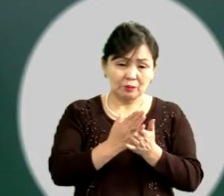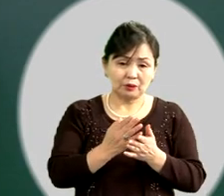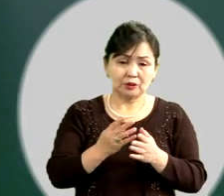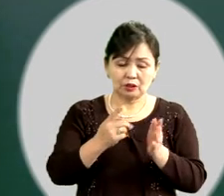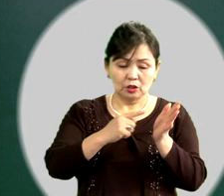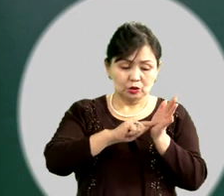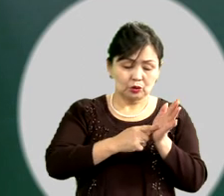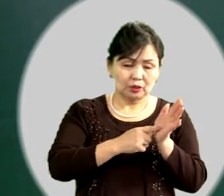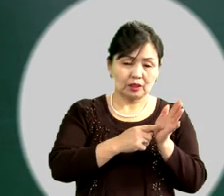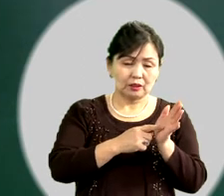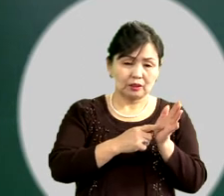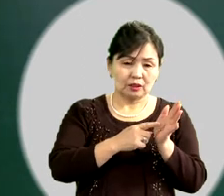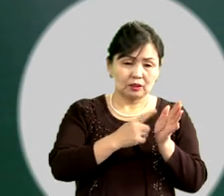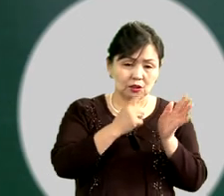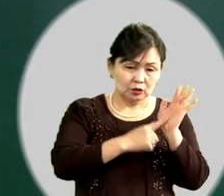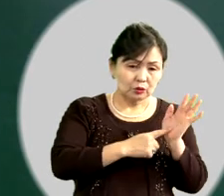см квадрат.